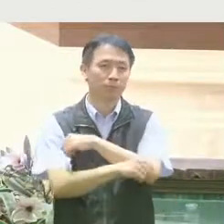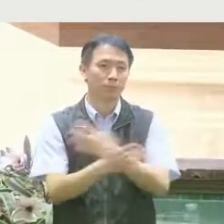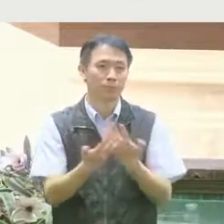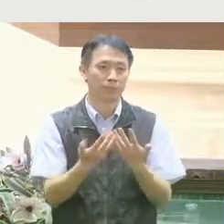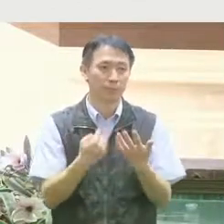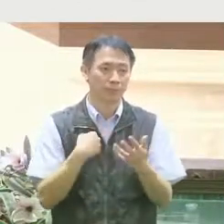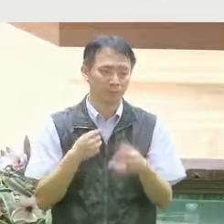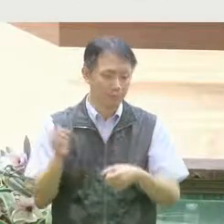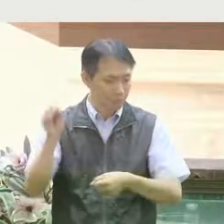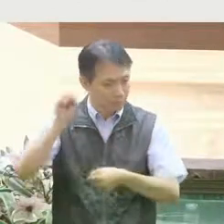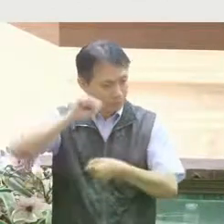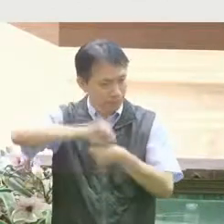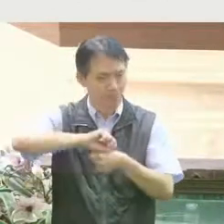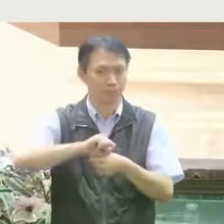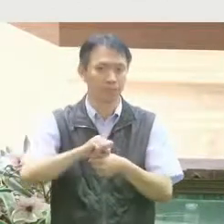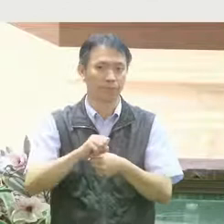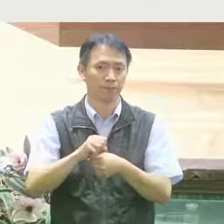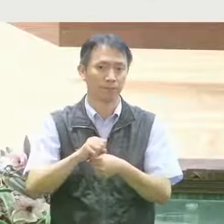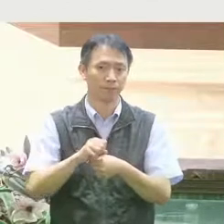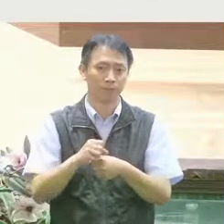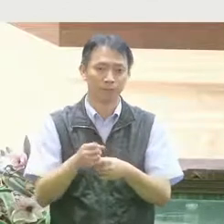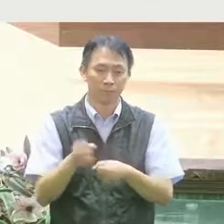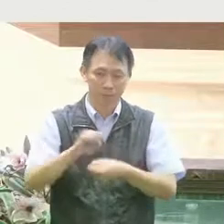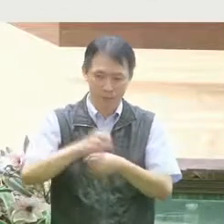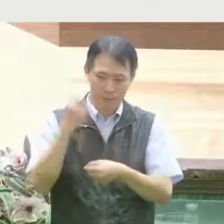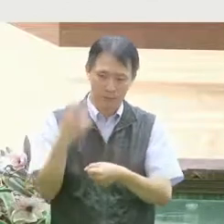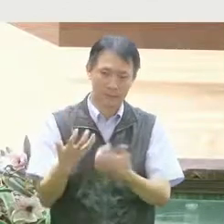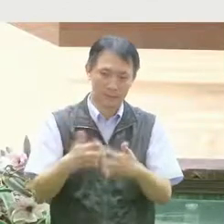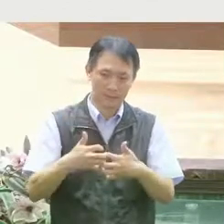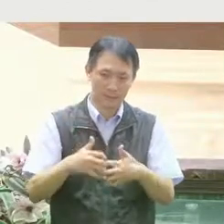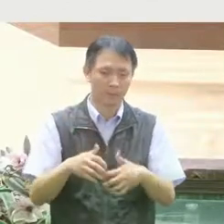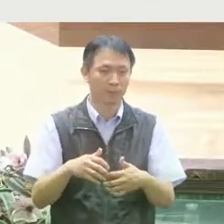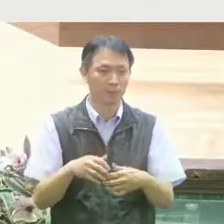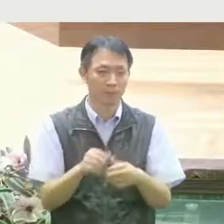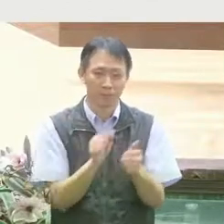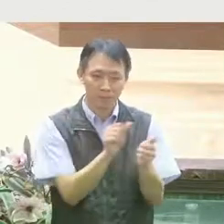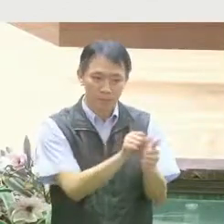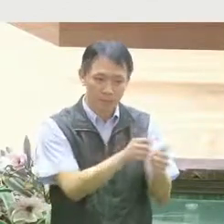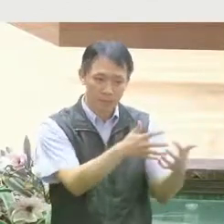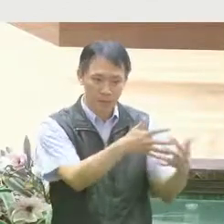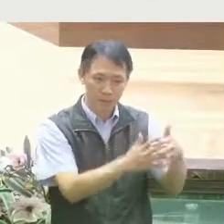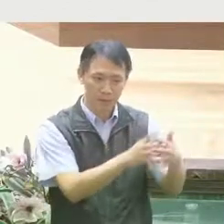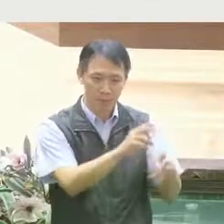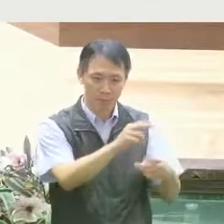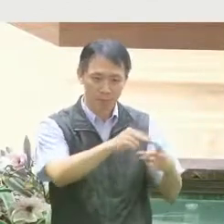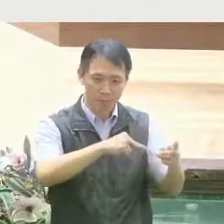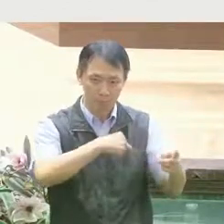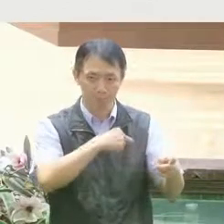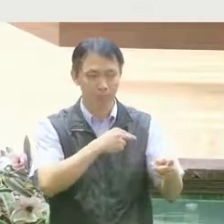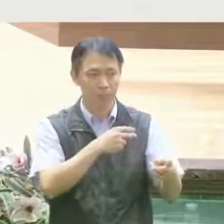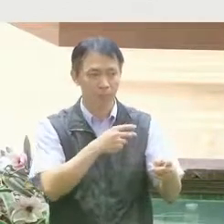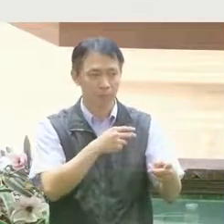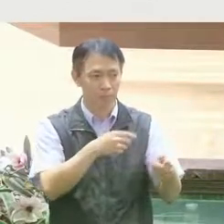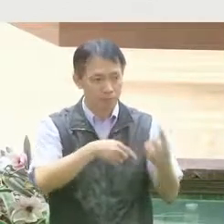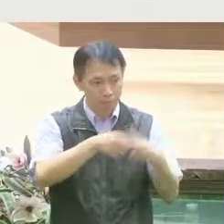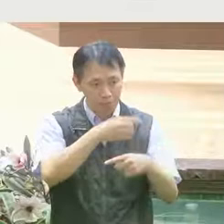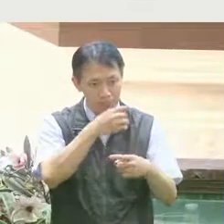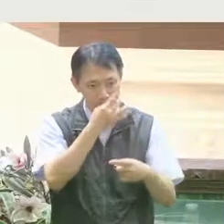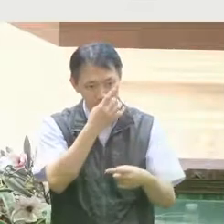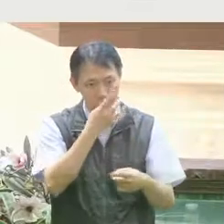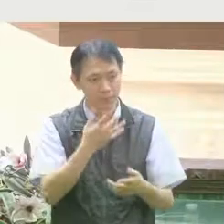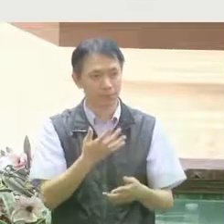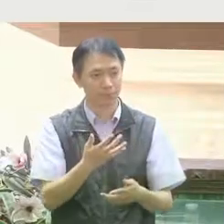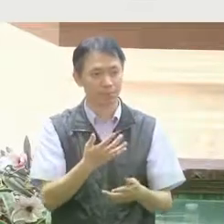入后备的发信机制，如果透过美国的电信商发信短信没有成功状态更